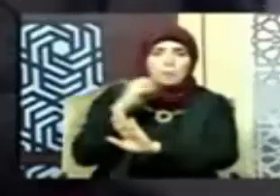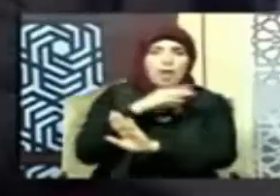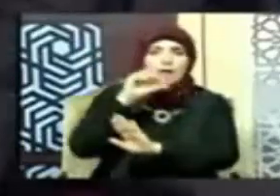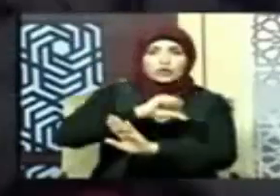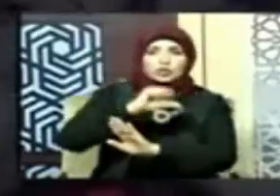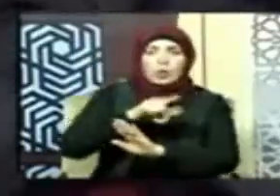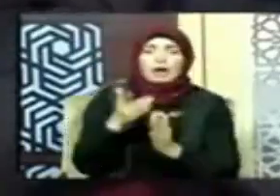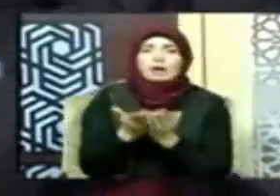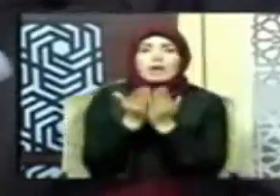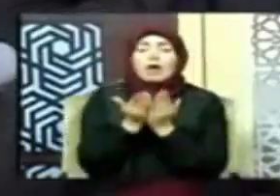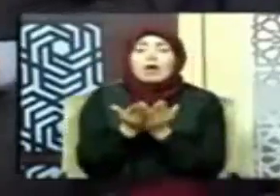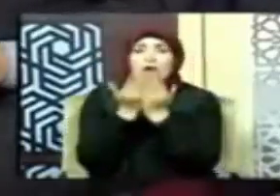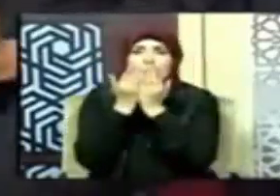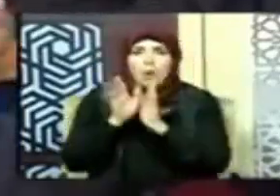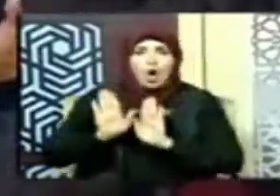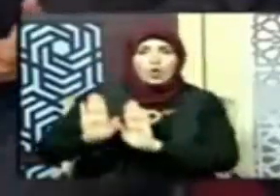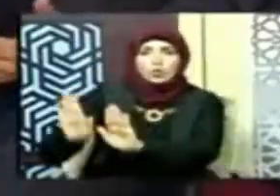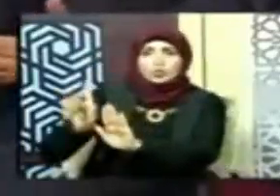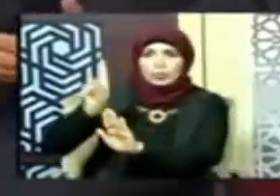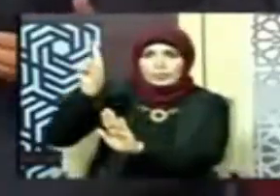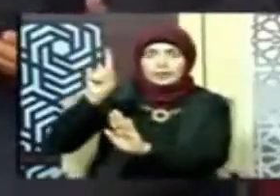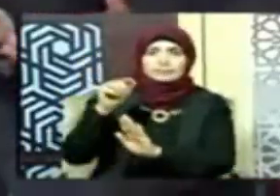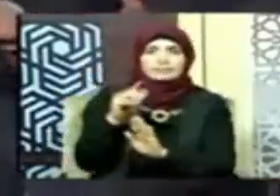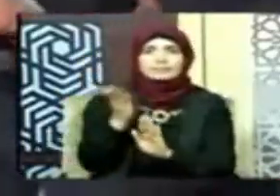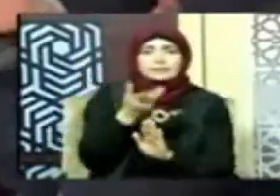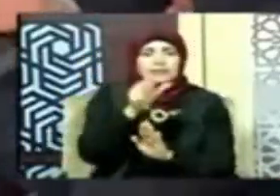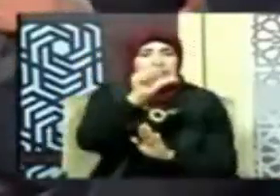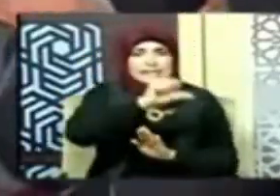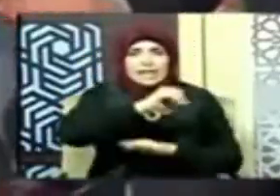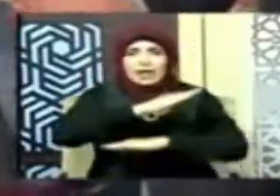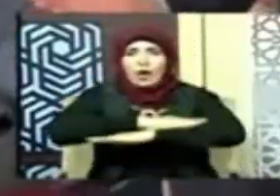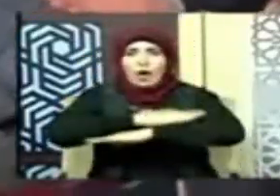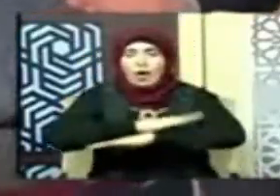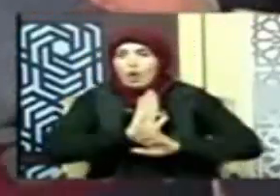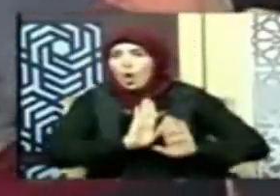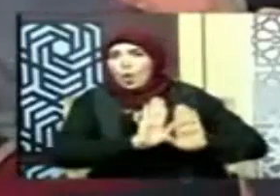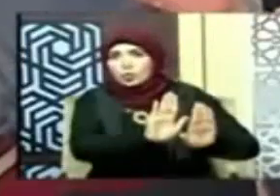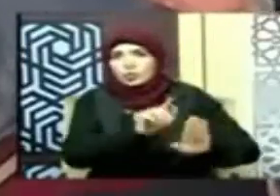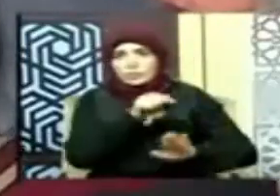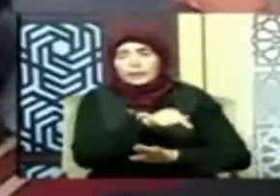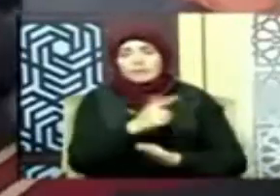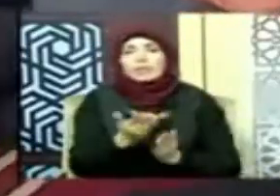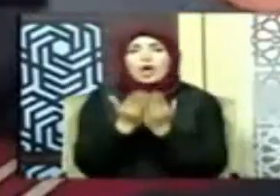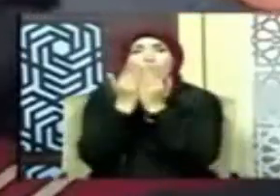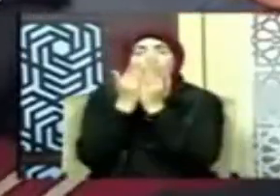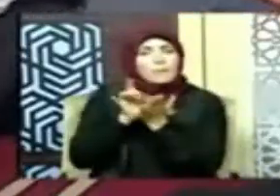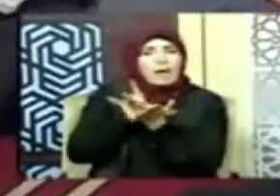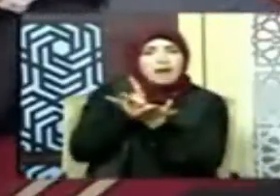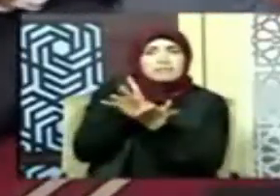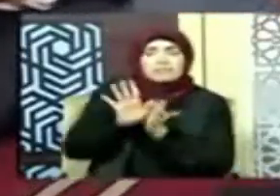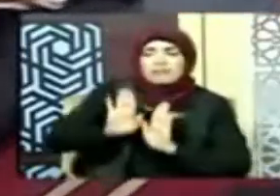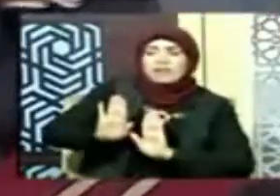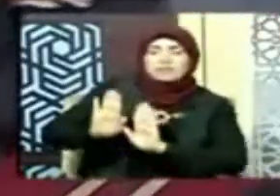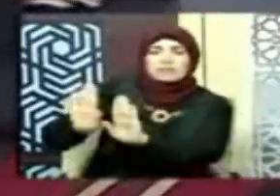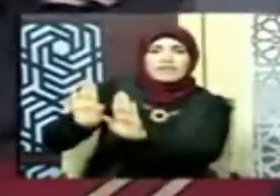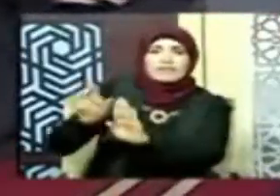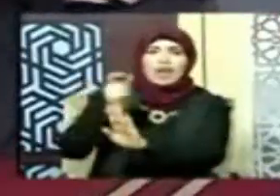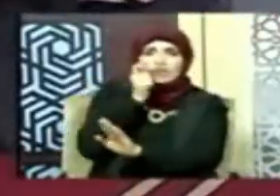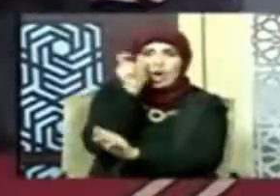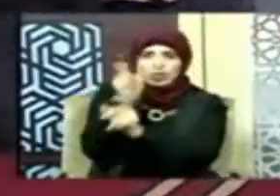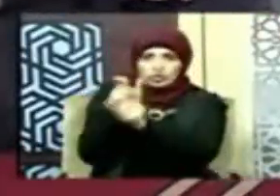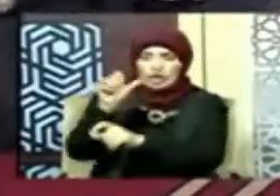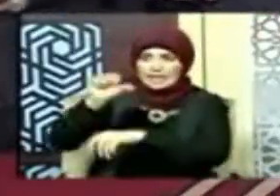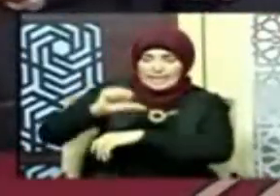والخنا. اللهم إنا نعوذ بك من سيء الأخلاق. اللهم اصرف عنا سيء